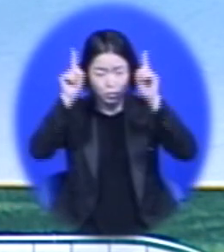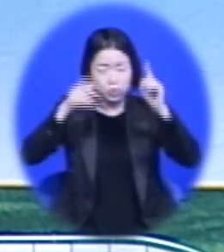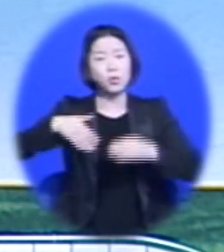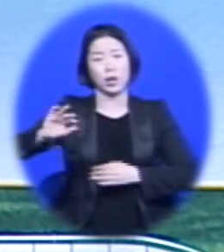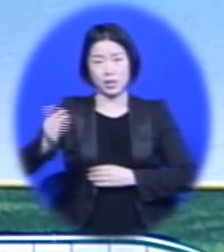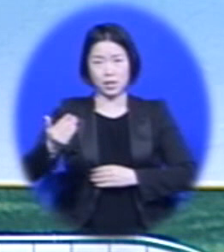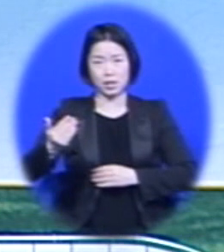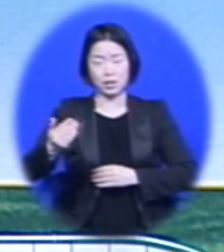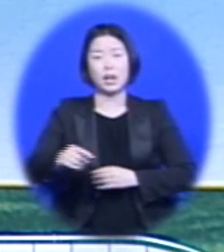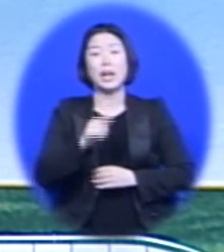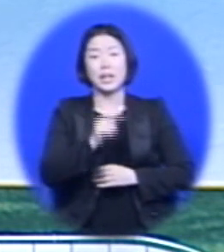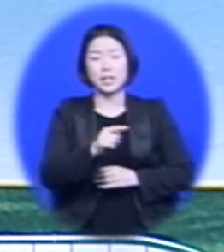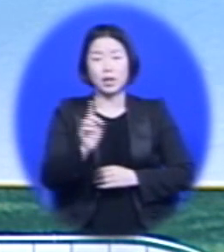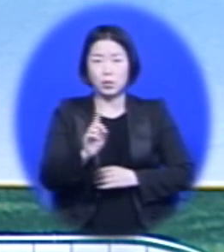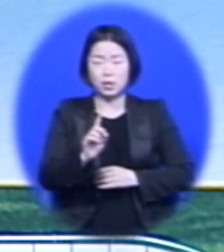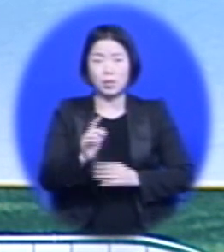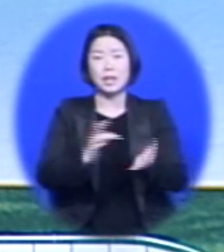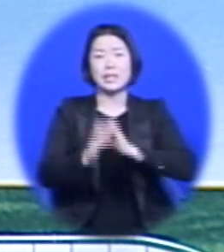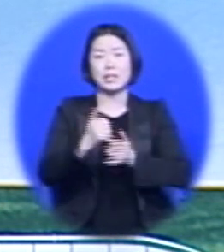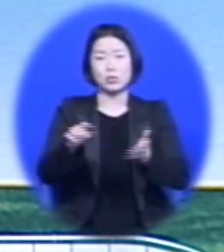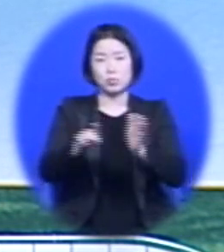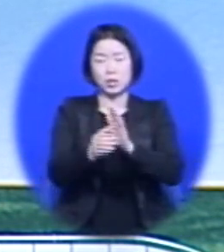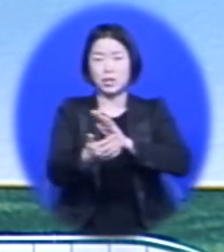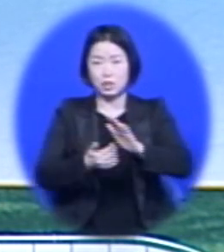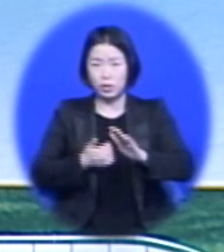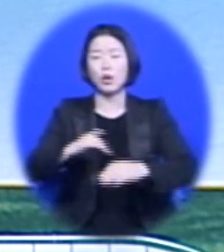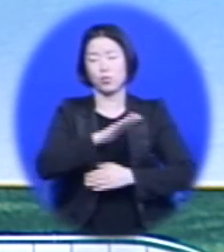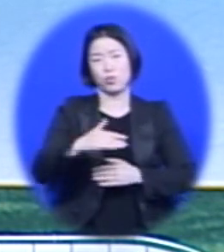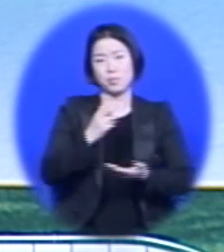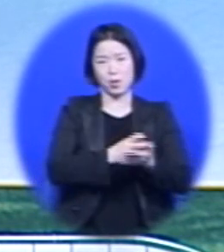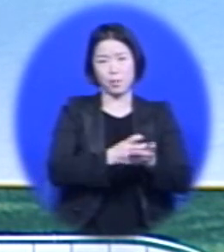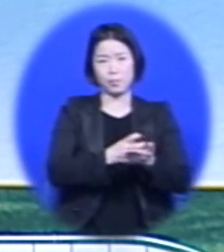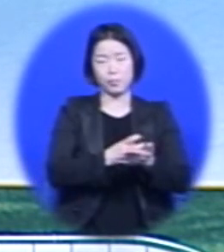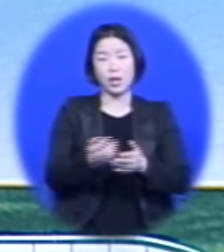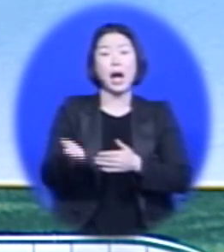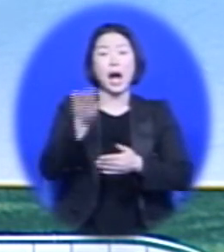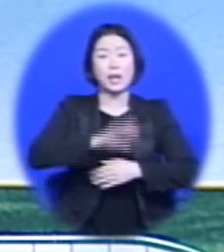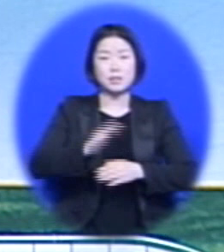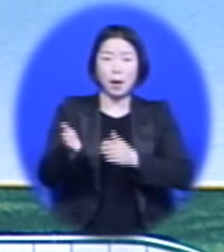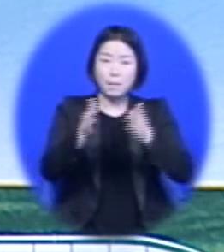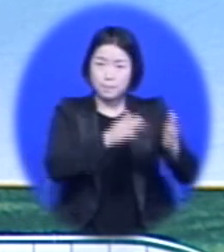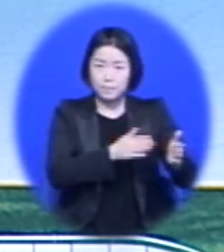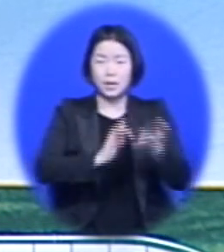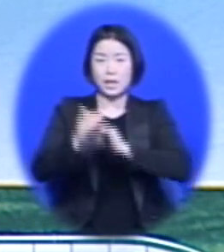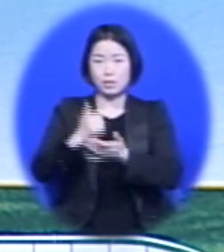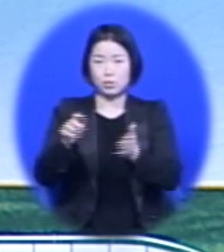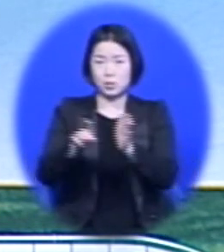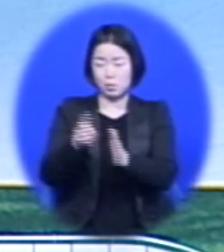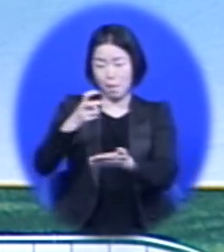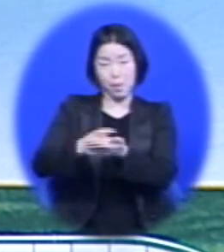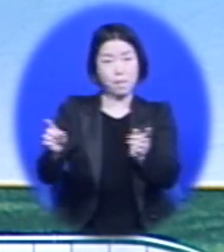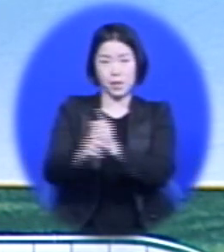믿기 전에 우리에게 적용되는 법입니다. 그런데 예수를 믿으면 법이 바뀌어버립니다.